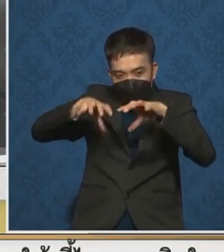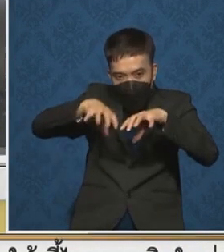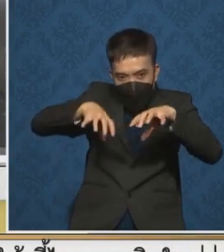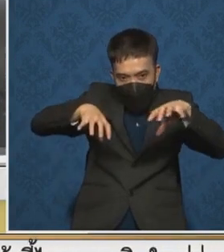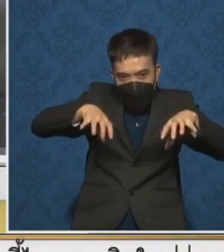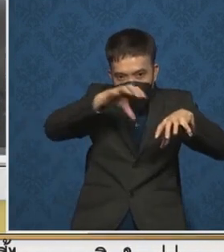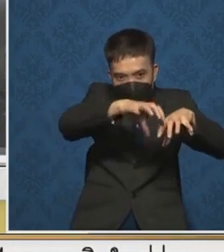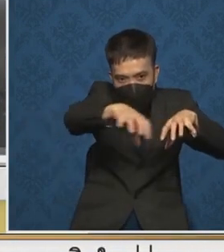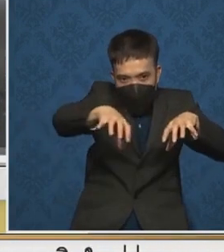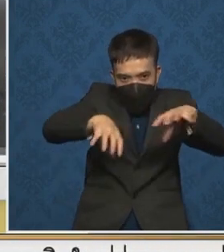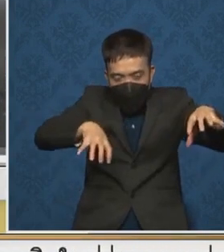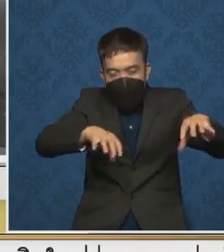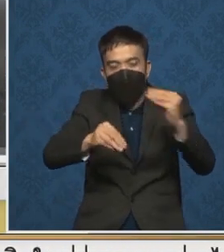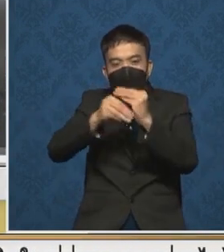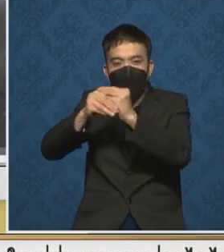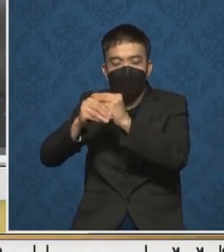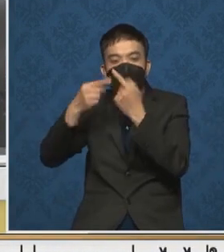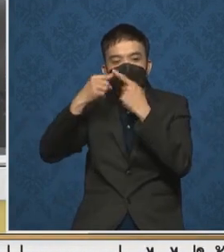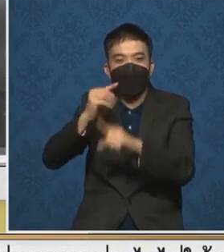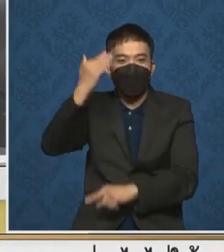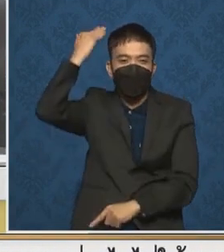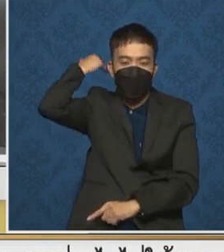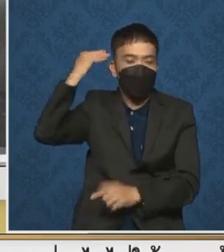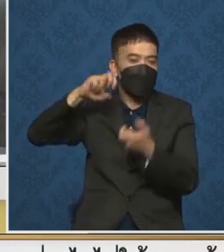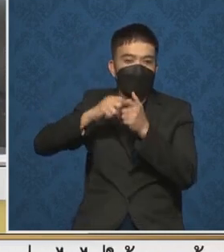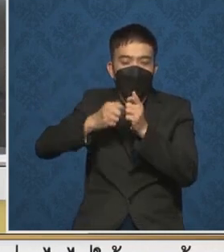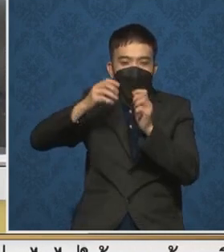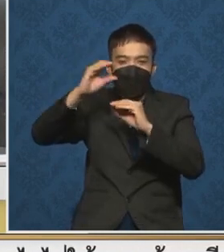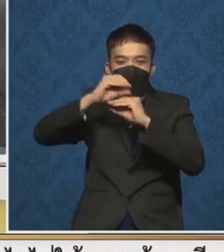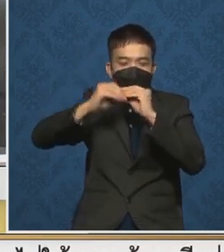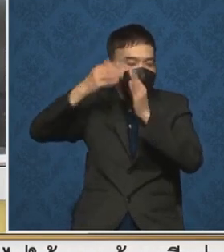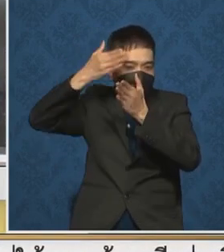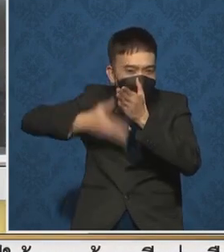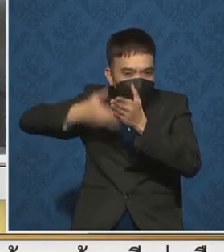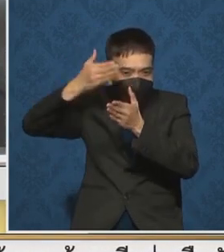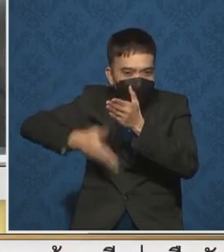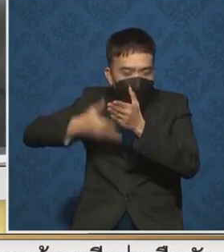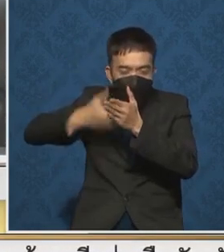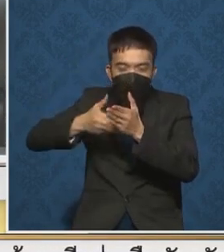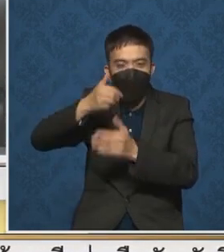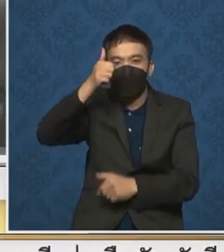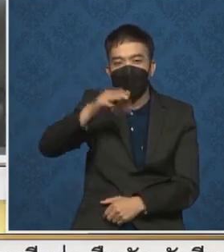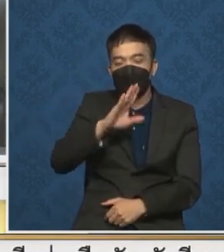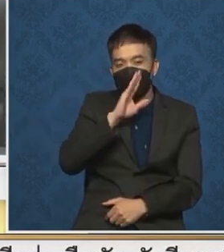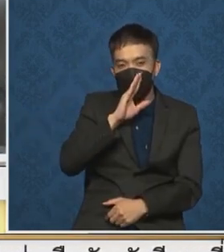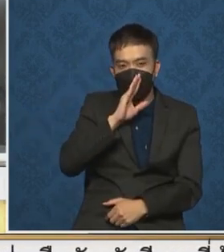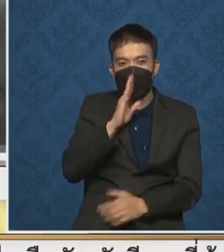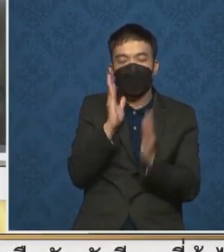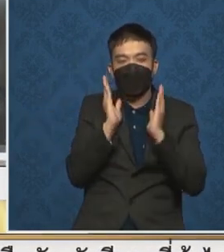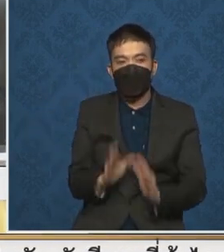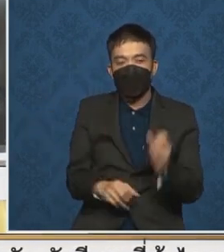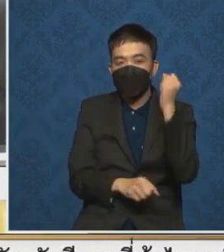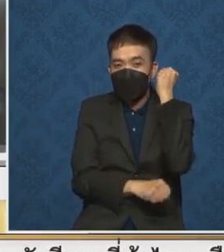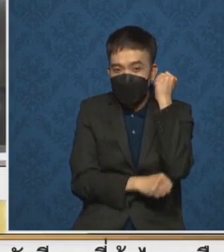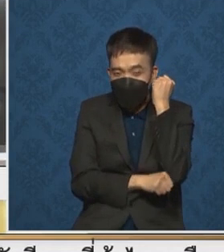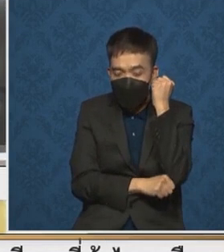ก่อนหนานั้นไม่ประสบฟ์มสำเร็เลยค่าฟาร์มยากจนของประชาชน ยังยากจนที่สุดของป